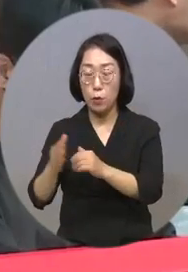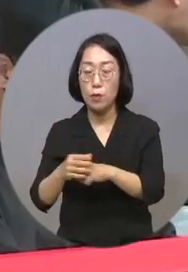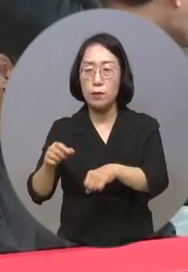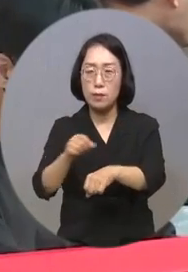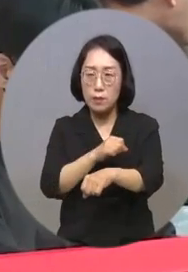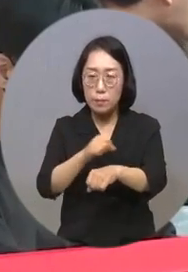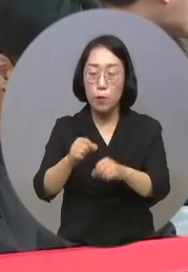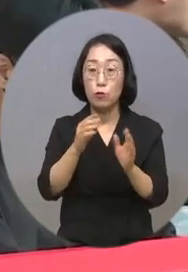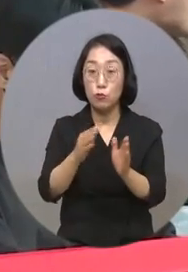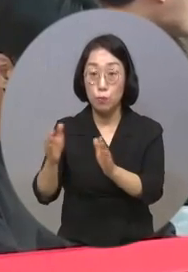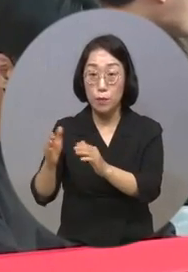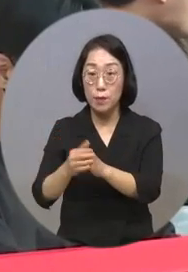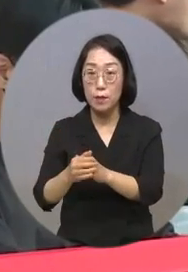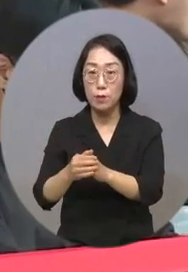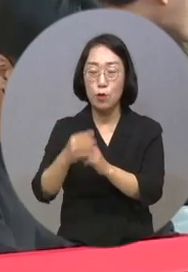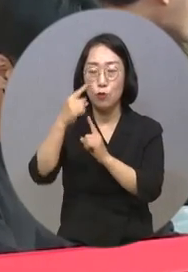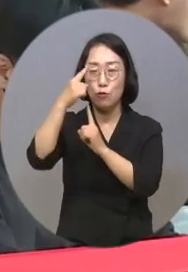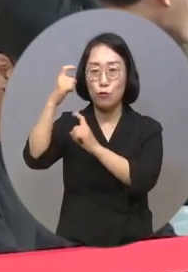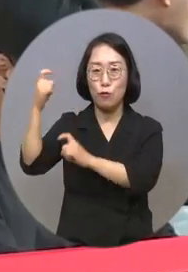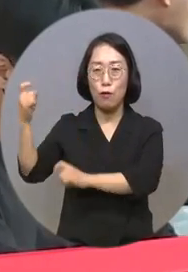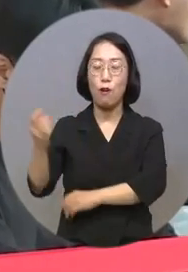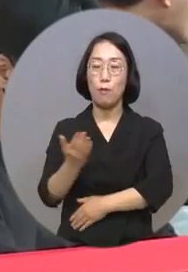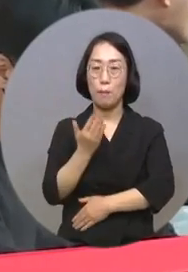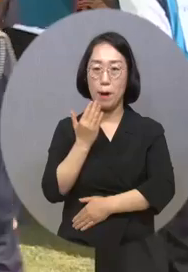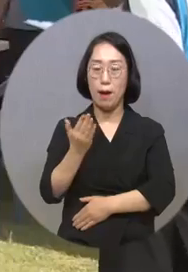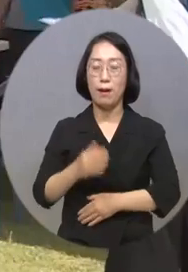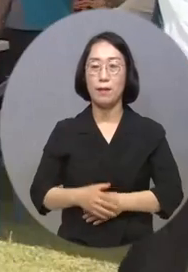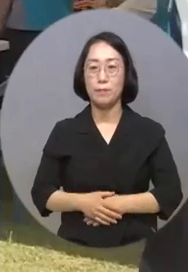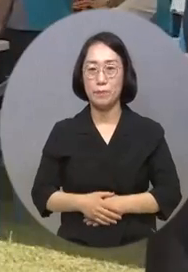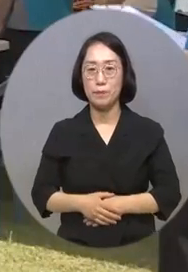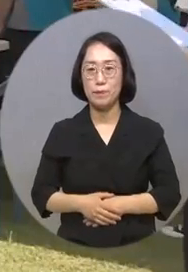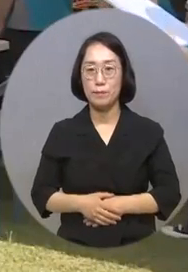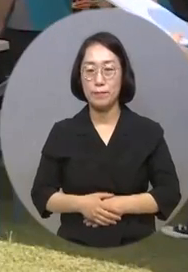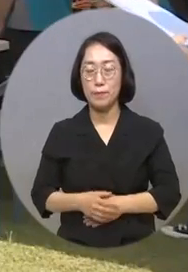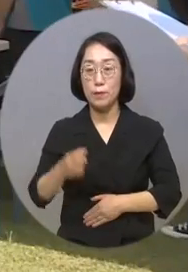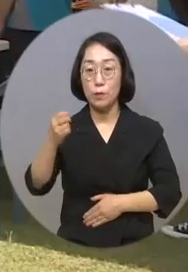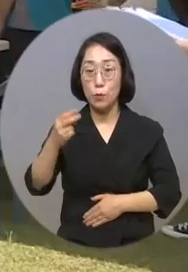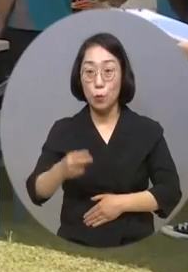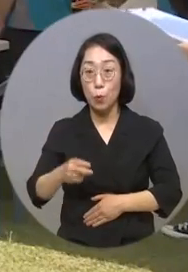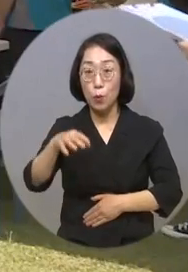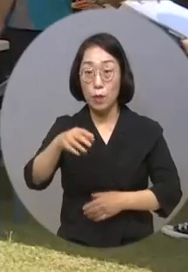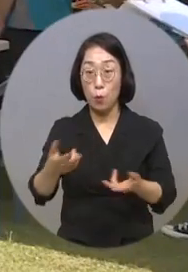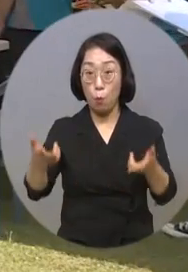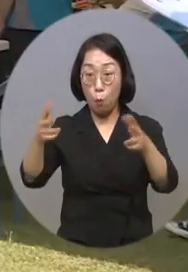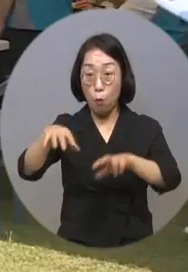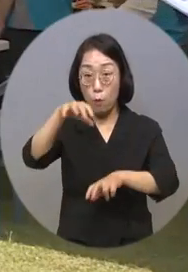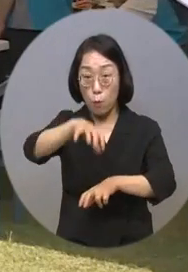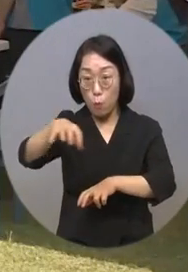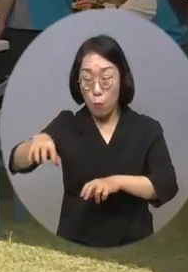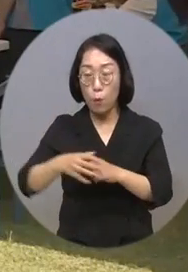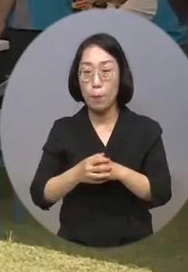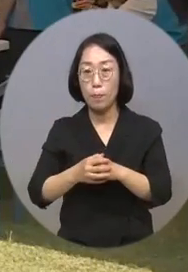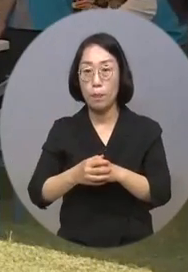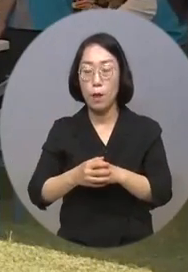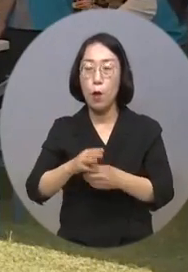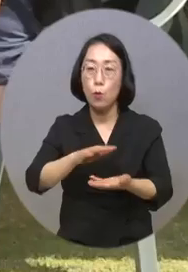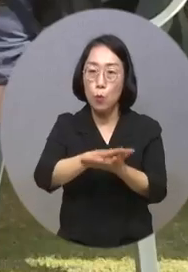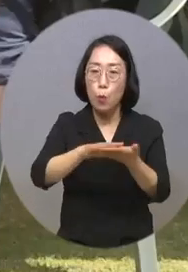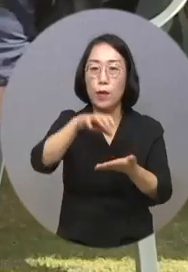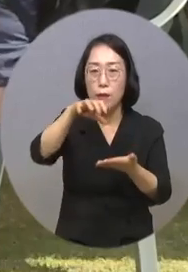이벤트가 준비되어 특별한 추억을 선사해 주었습니다. 또한 의견공원 일대에는 반려동물